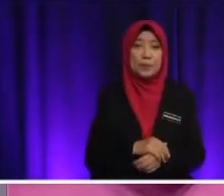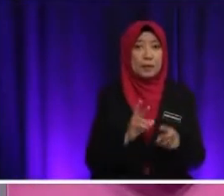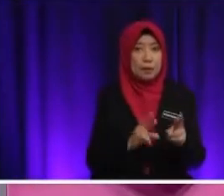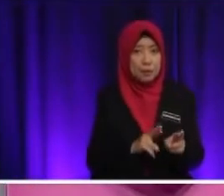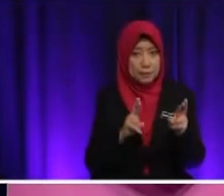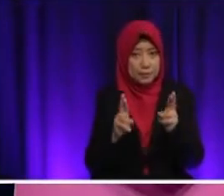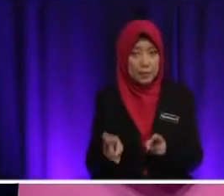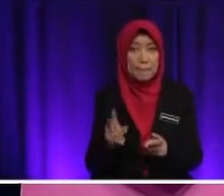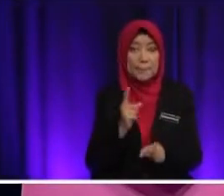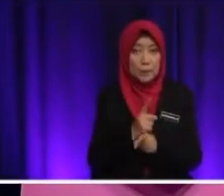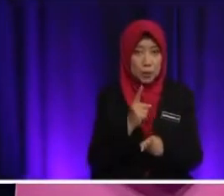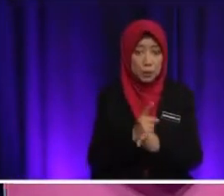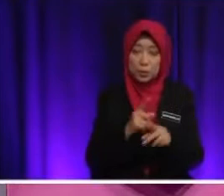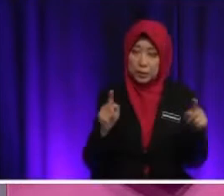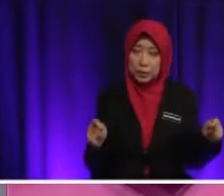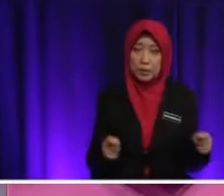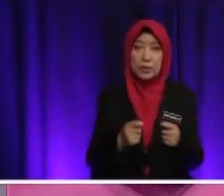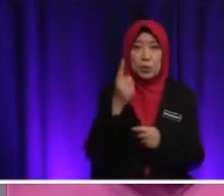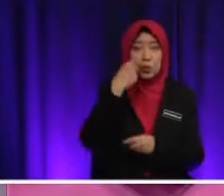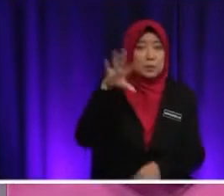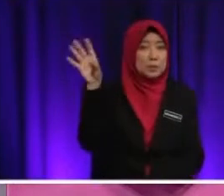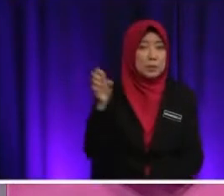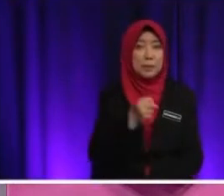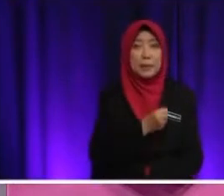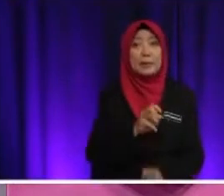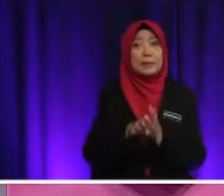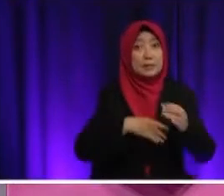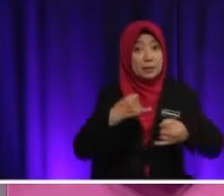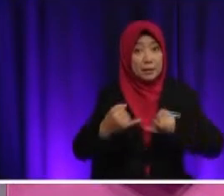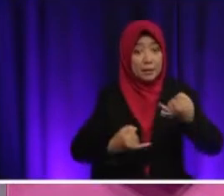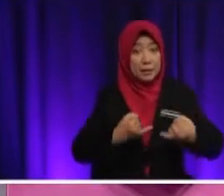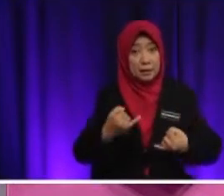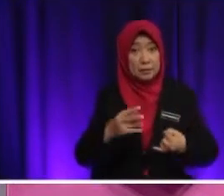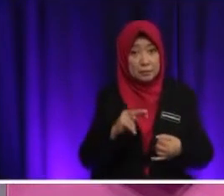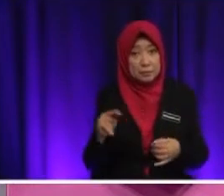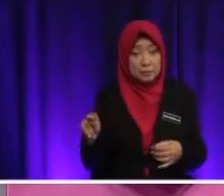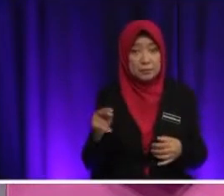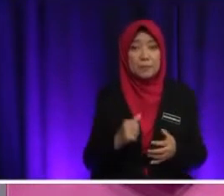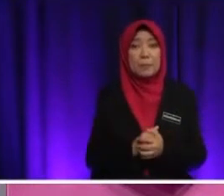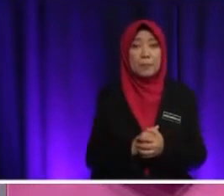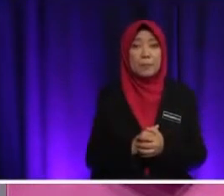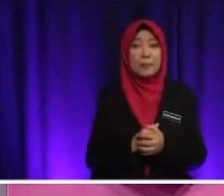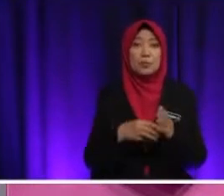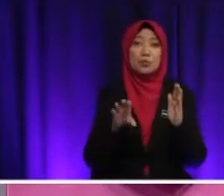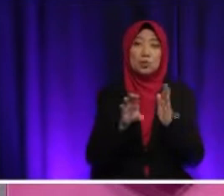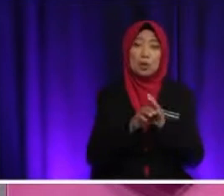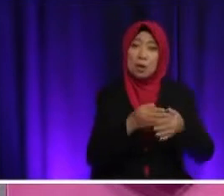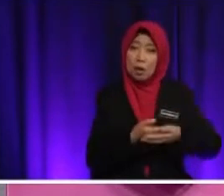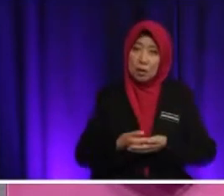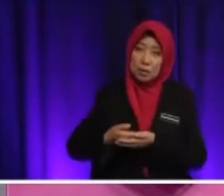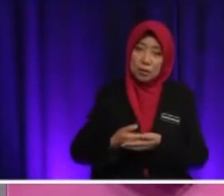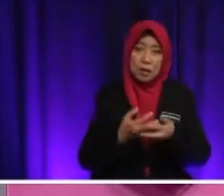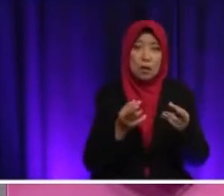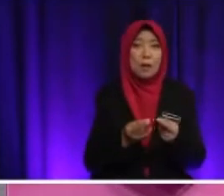teliti dalam setiap tindakan untuk mencapai kejayaan. Macam contohnya saya sendiri yakin ya. Anak ramai. Kan?